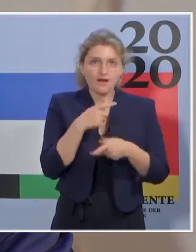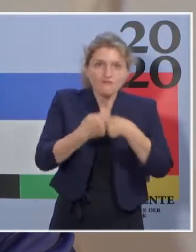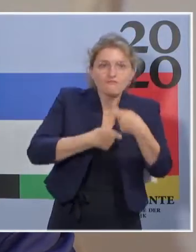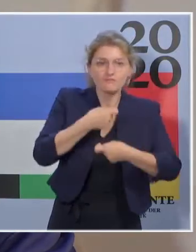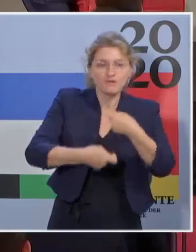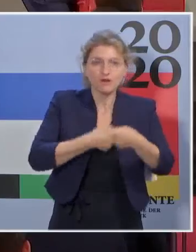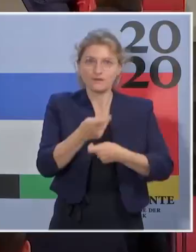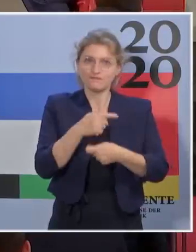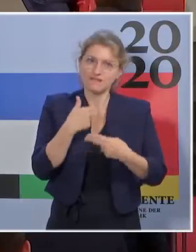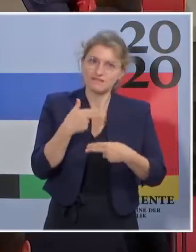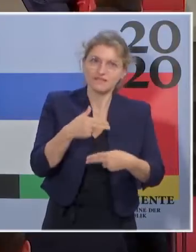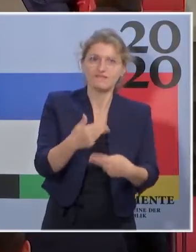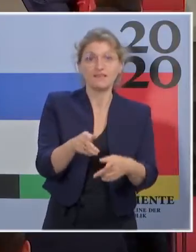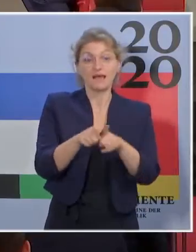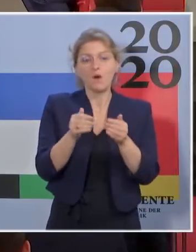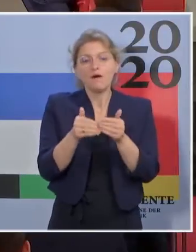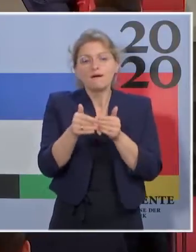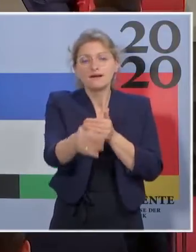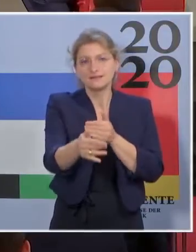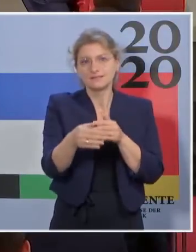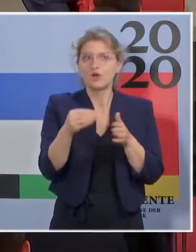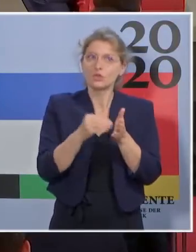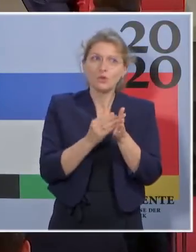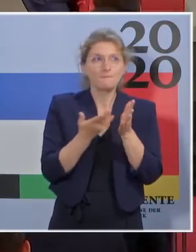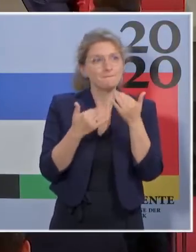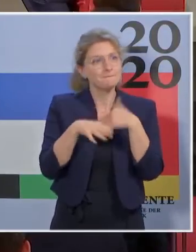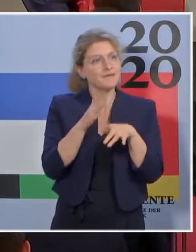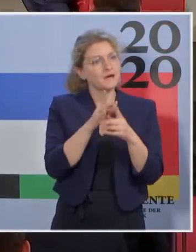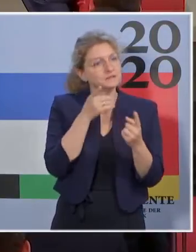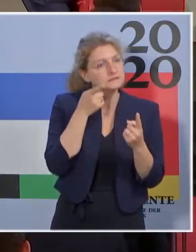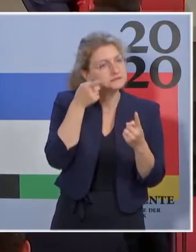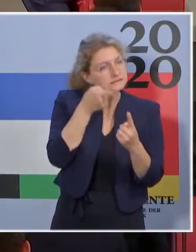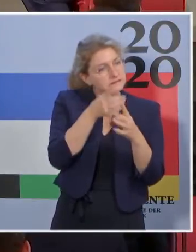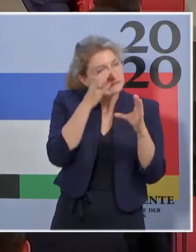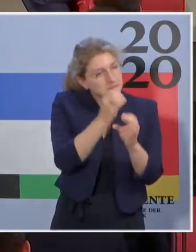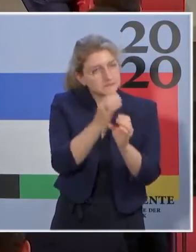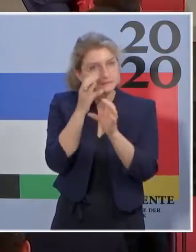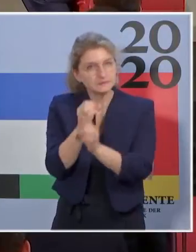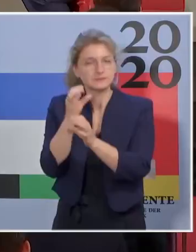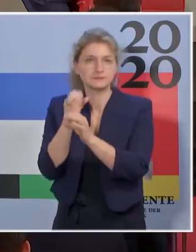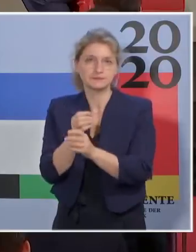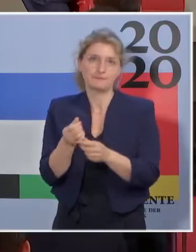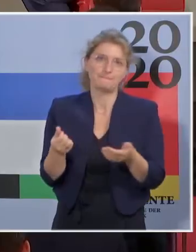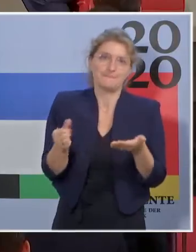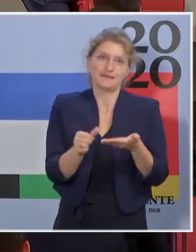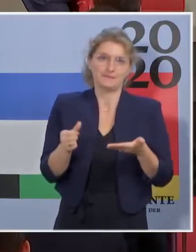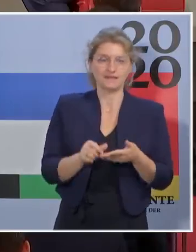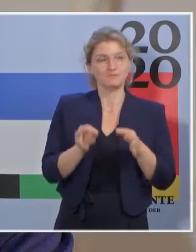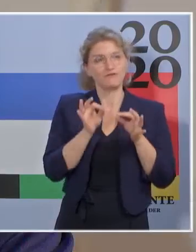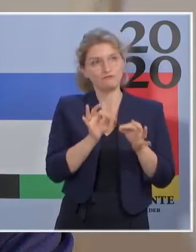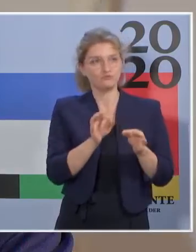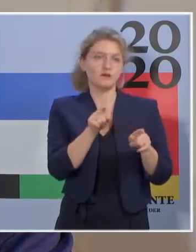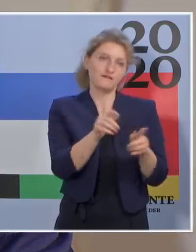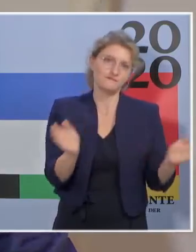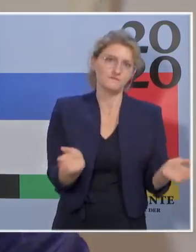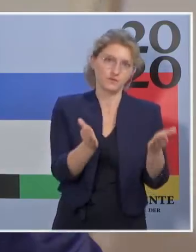noch zielgerichteren, konsistenteren Beitragen da unseren kleinen, aber ich glaube wichtigen Beitrag werden leisten